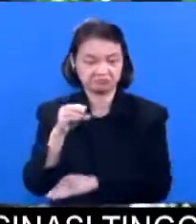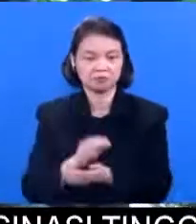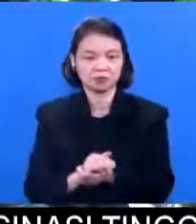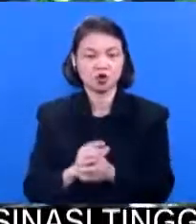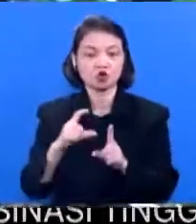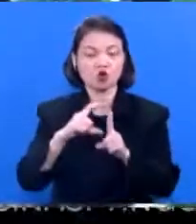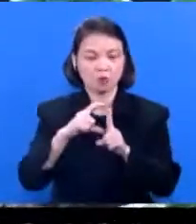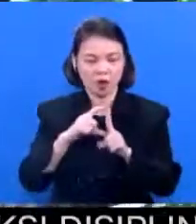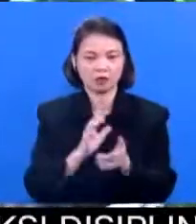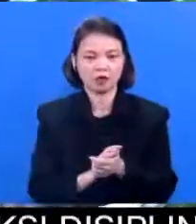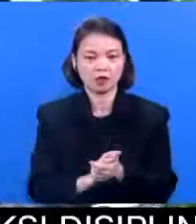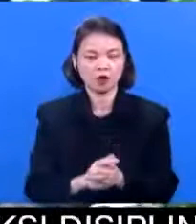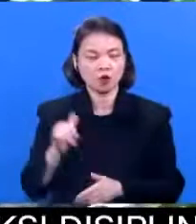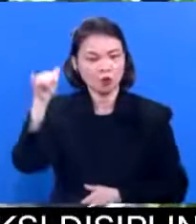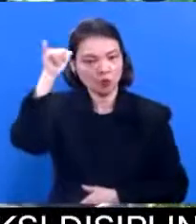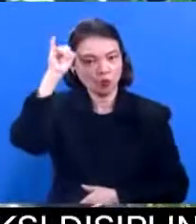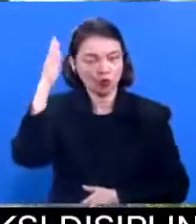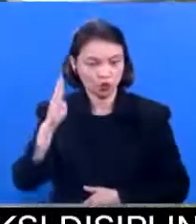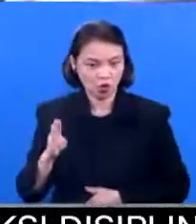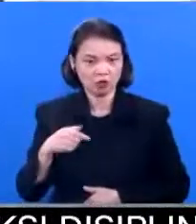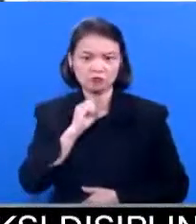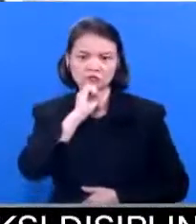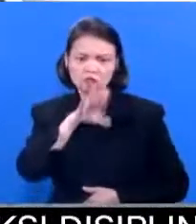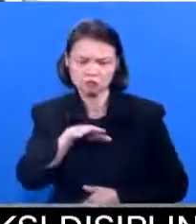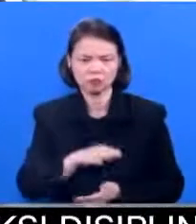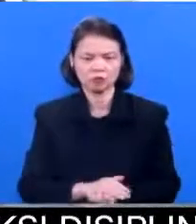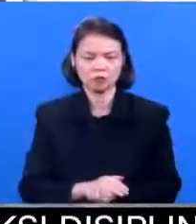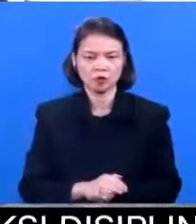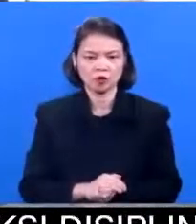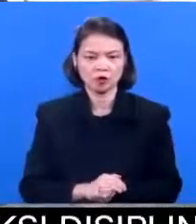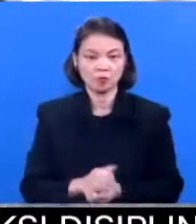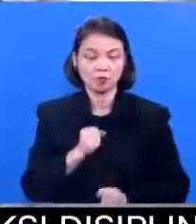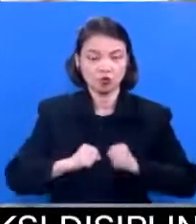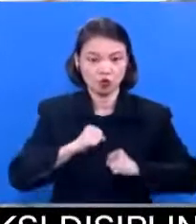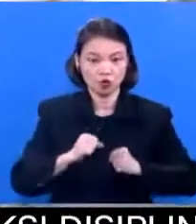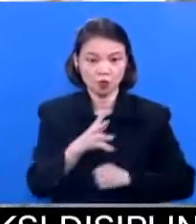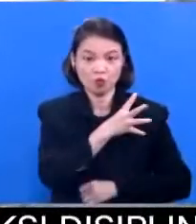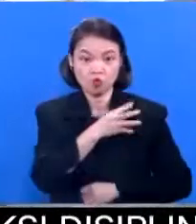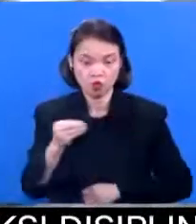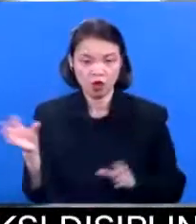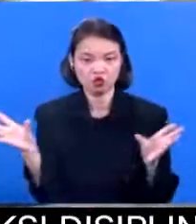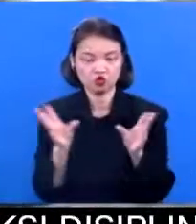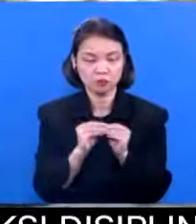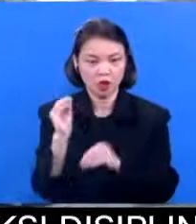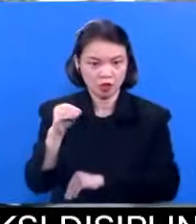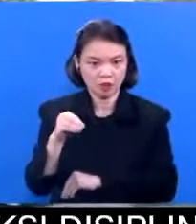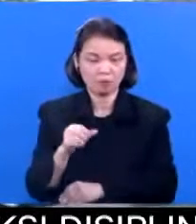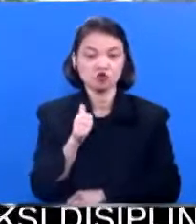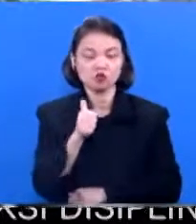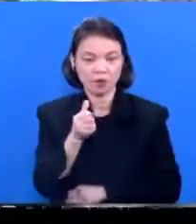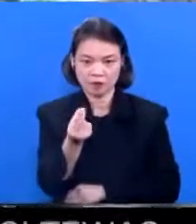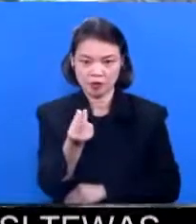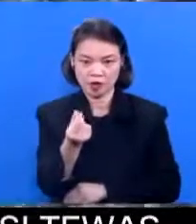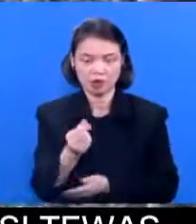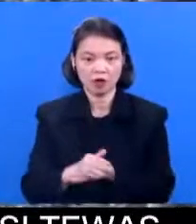Doplang, Kecamatan Teras, Boyolali, Heri Ardianto. Ia mengaku melakukan pengurangan jumlah ayam dengan tujuan agar biaya operasional masih bisa